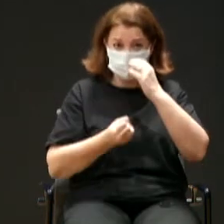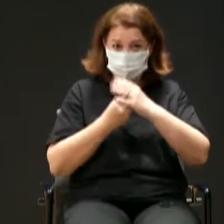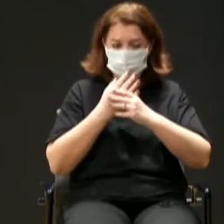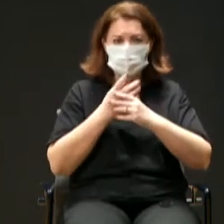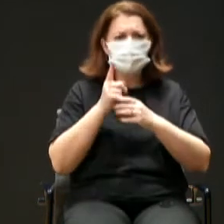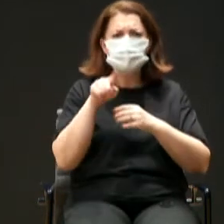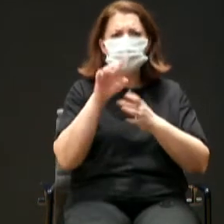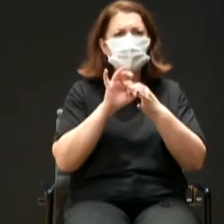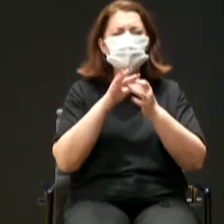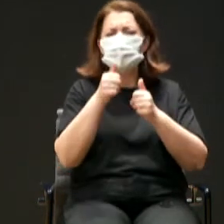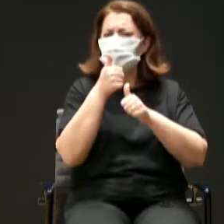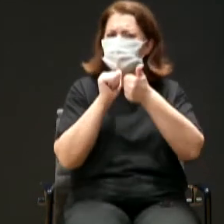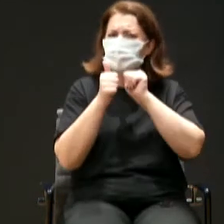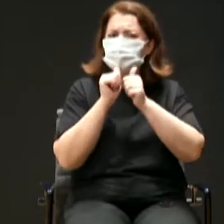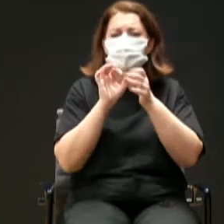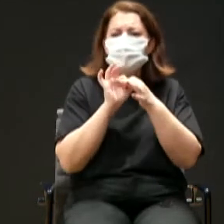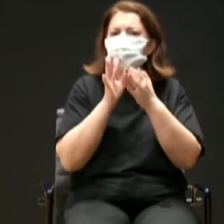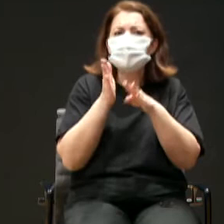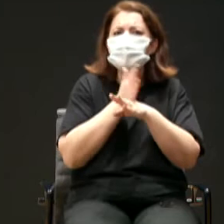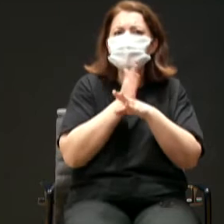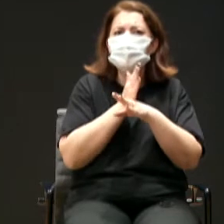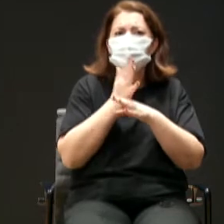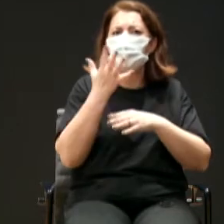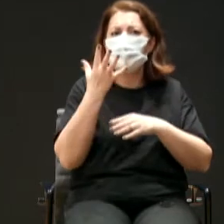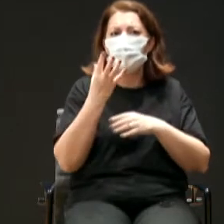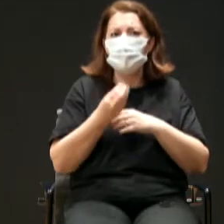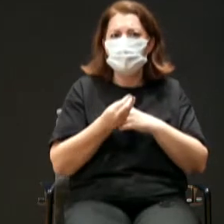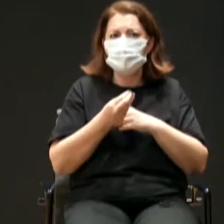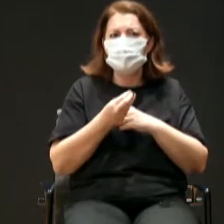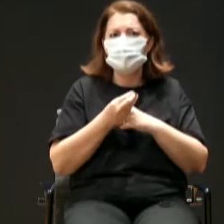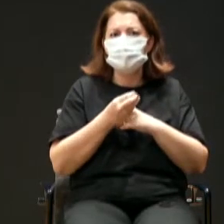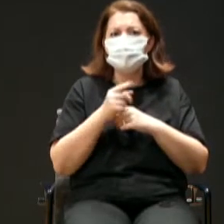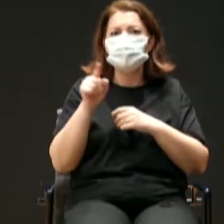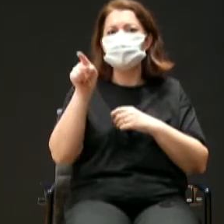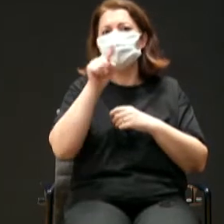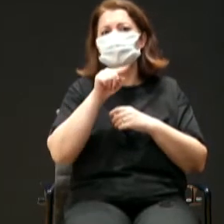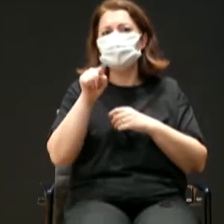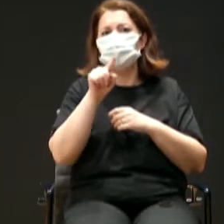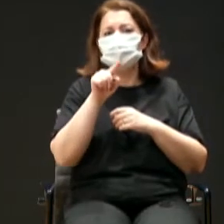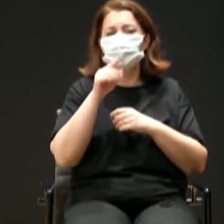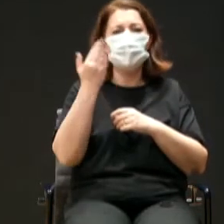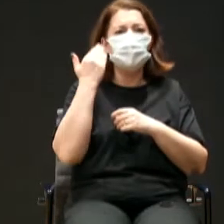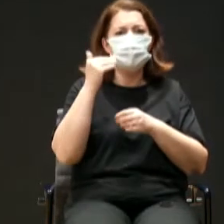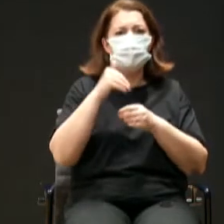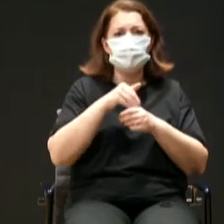ne içiyorsunuz? Nereden kaynaklar alıyorsunuz? Ya siz,